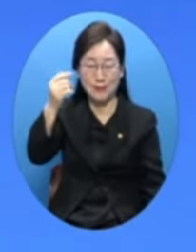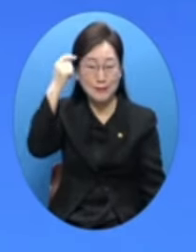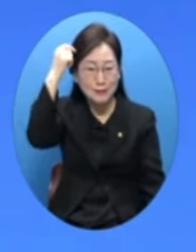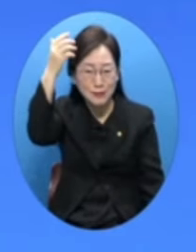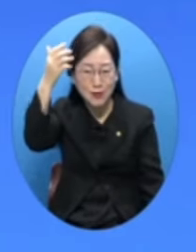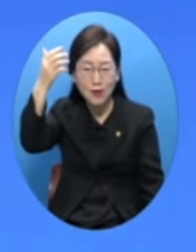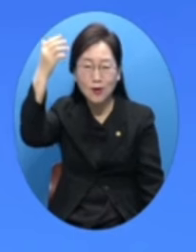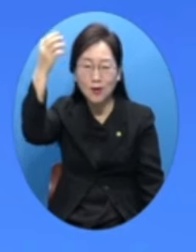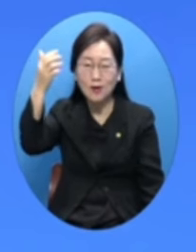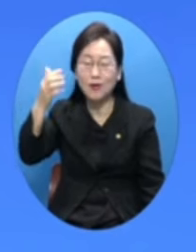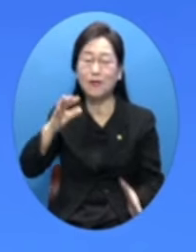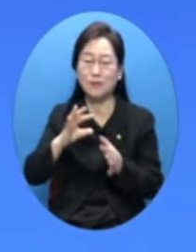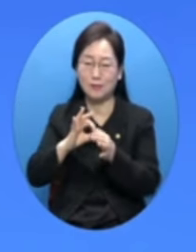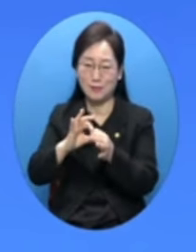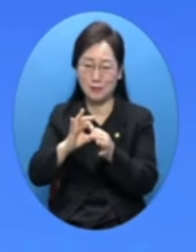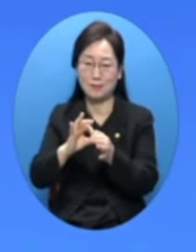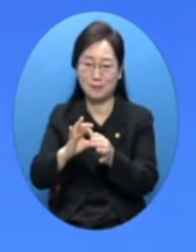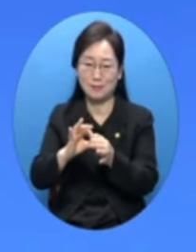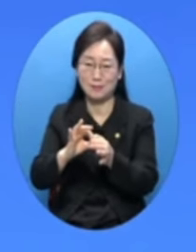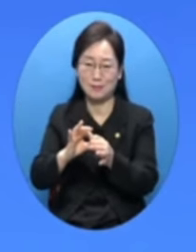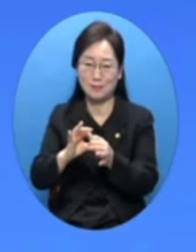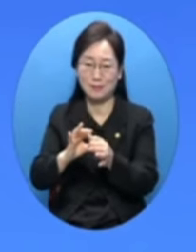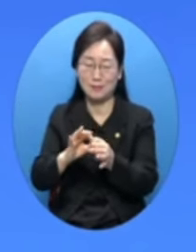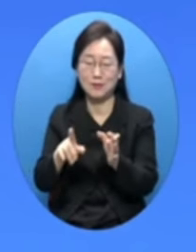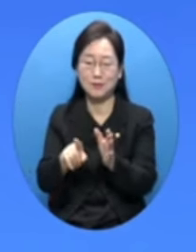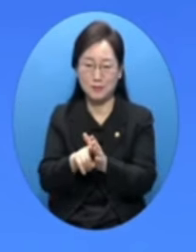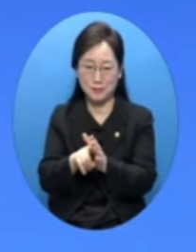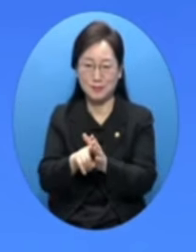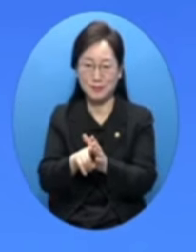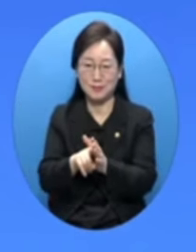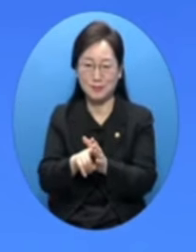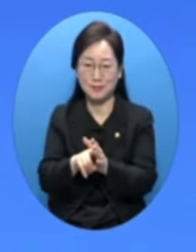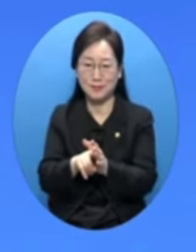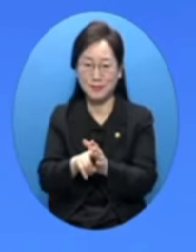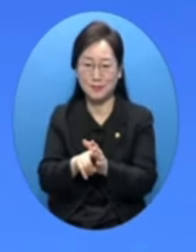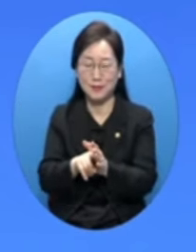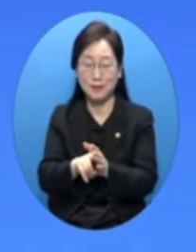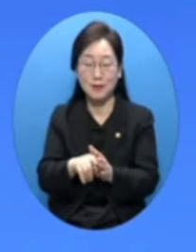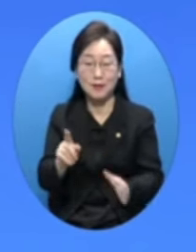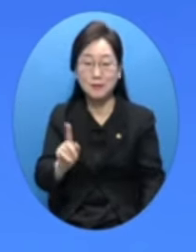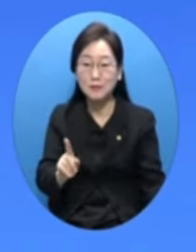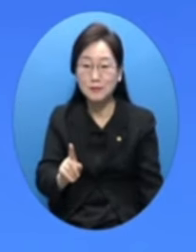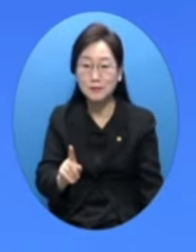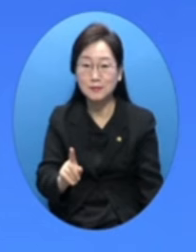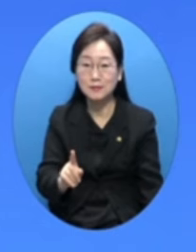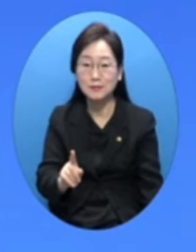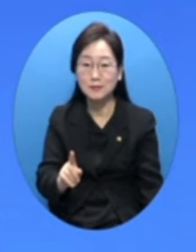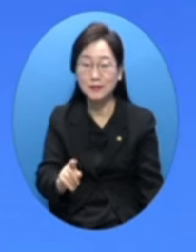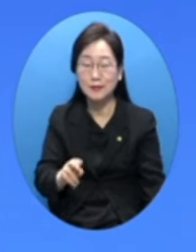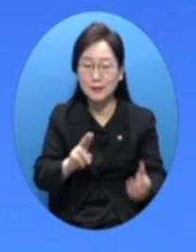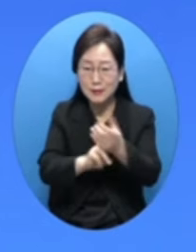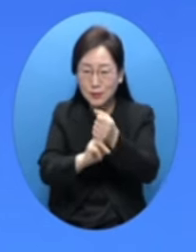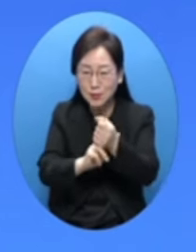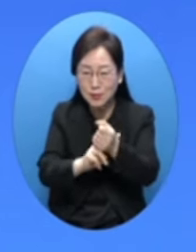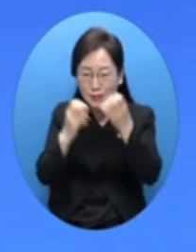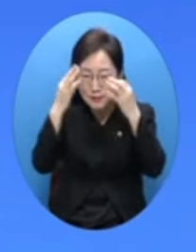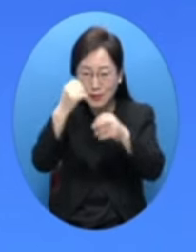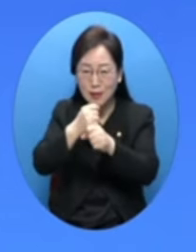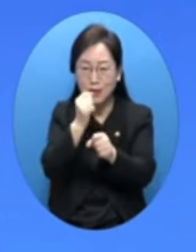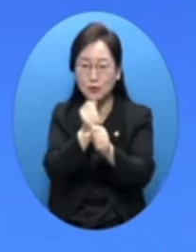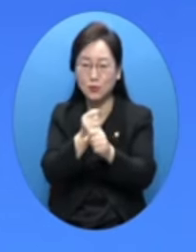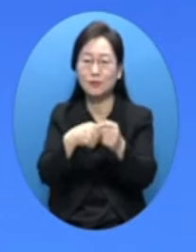영적인 믿음을 갖고 우리가 살아가게 되는 것입니다. 이 믿음은 기적을 창조하는